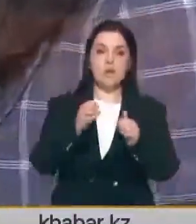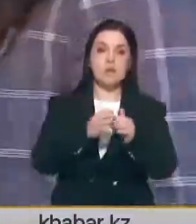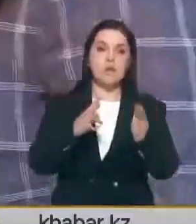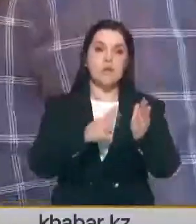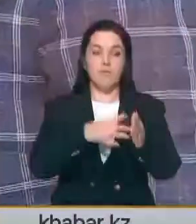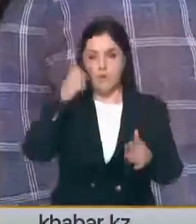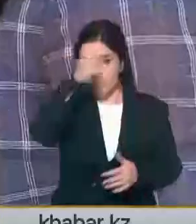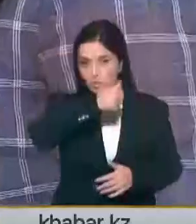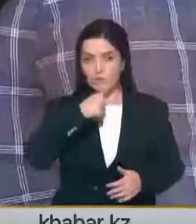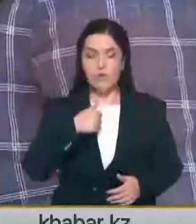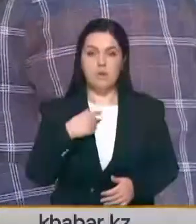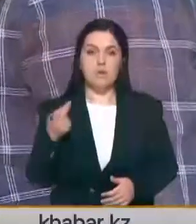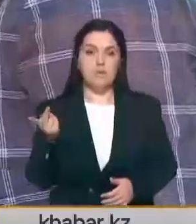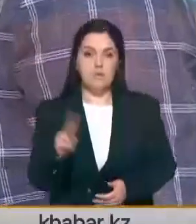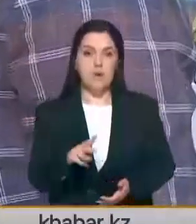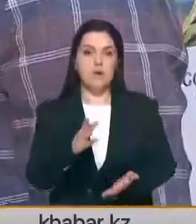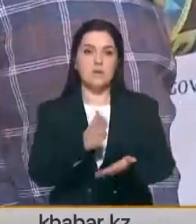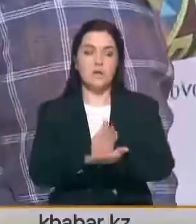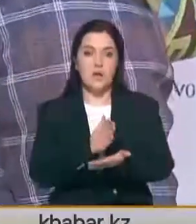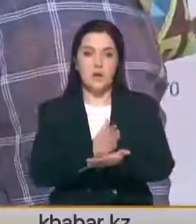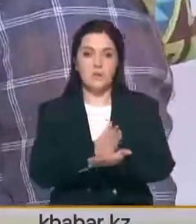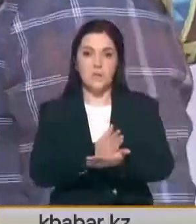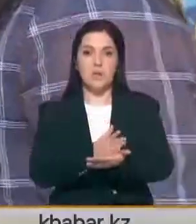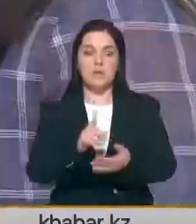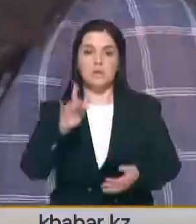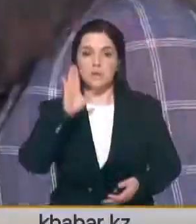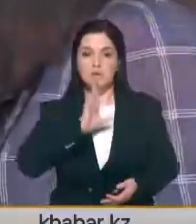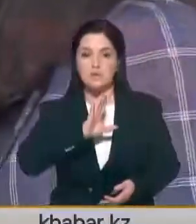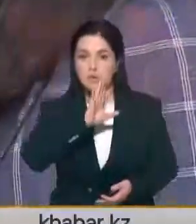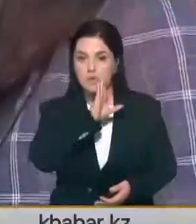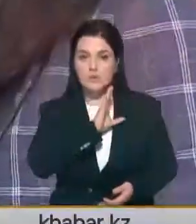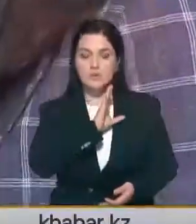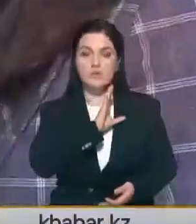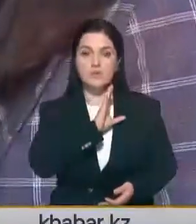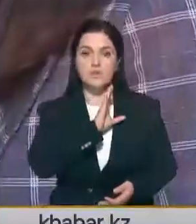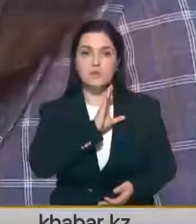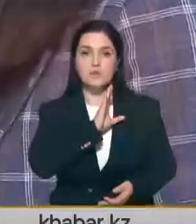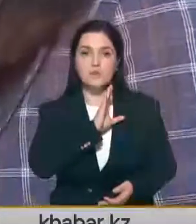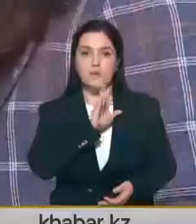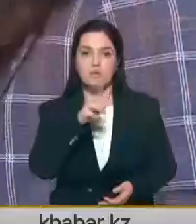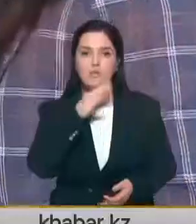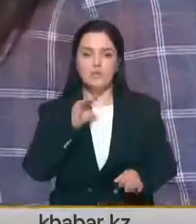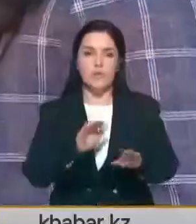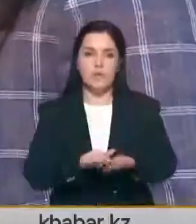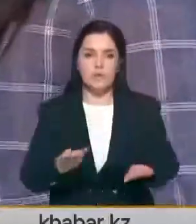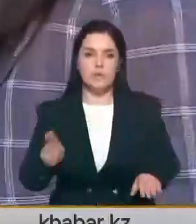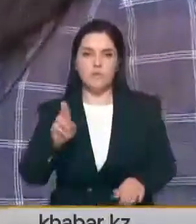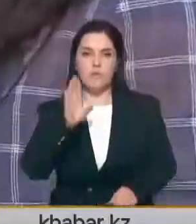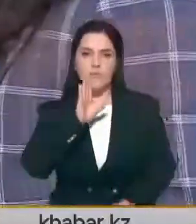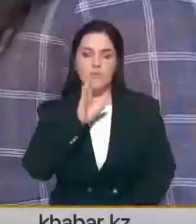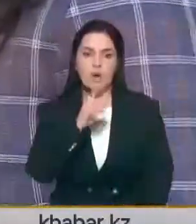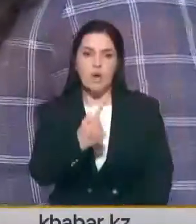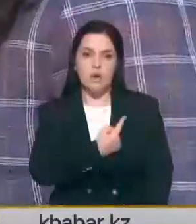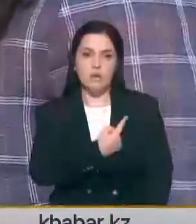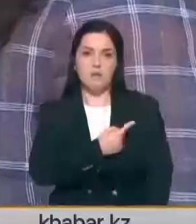два направления работы. Обучаю женщин из социально уязвимой категории населения. Это вот многодетные мамы, мамы-одиночки и